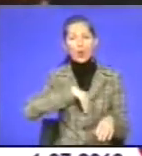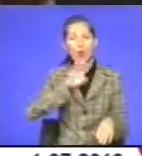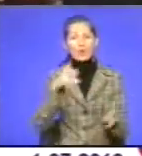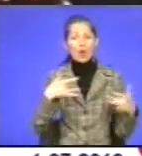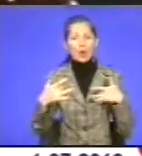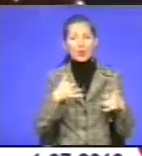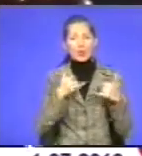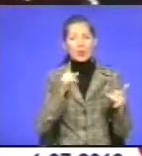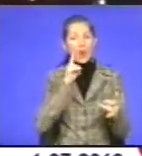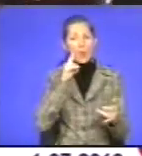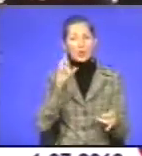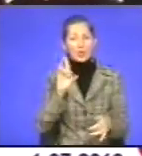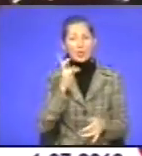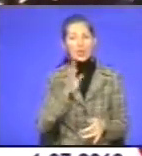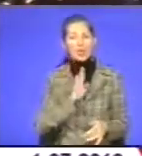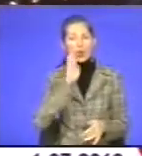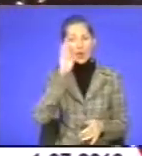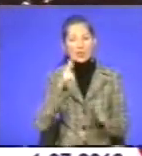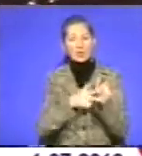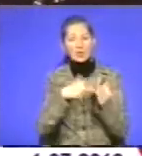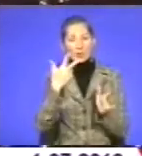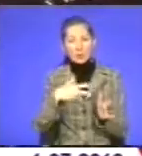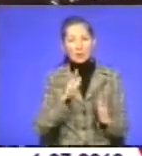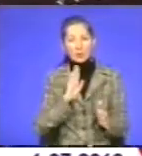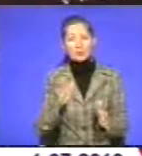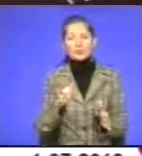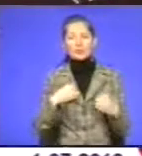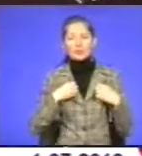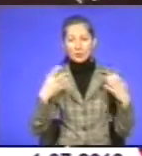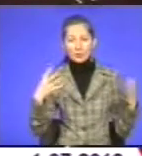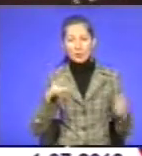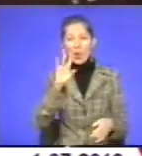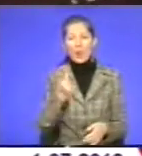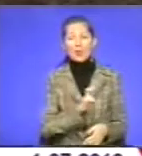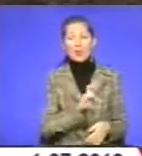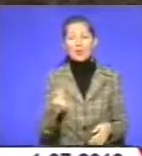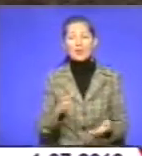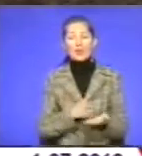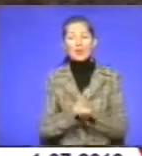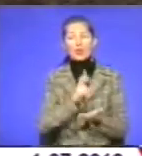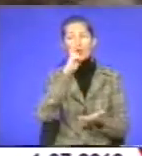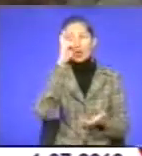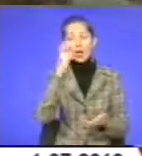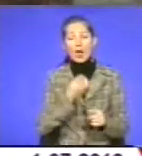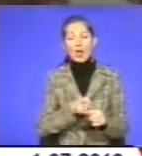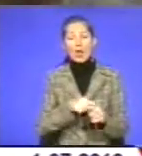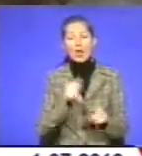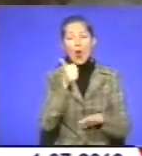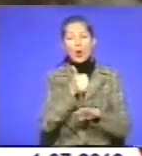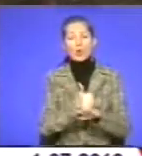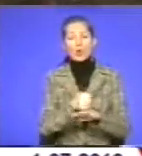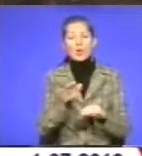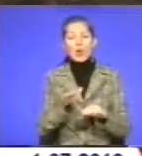в неділю вранці о 8:30 відправлять урочисту божественну літургію, яку очолить блаженніший Святослав